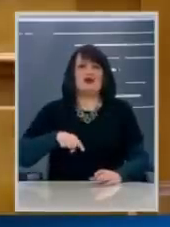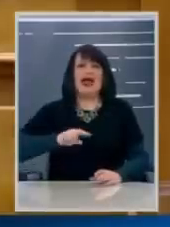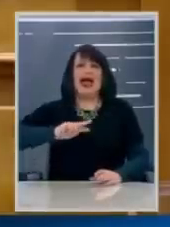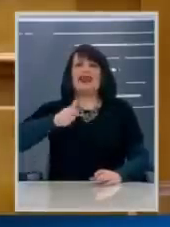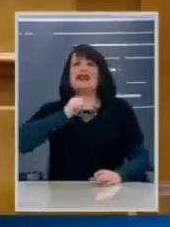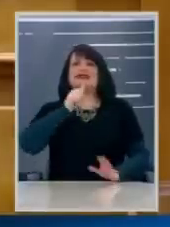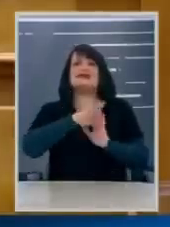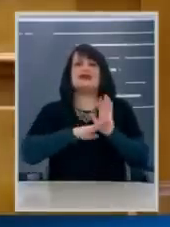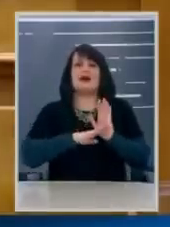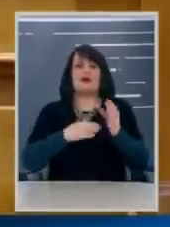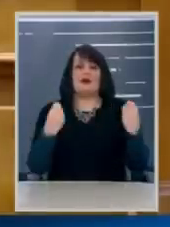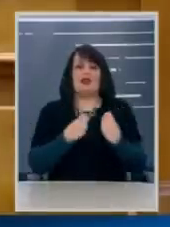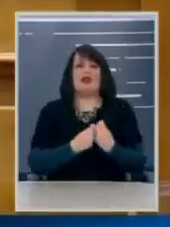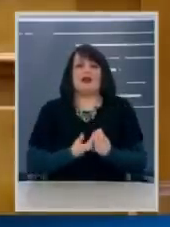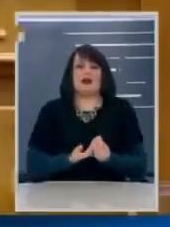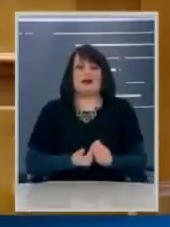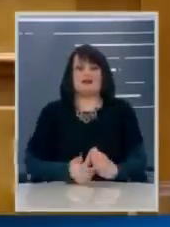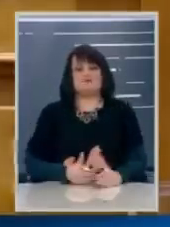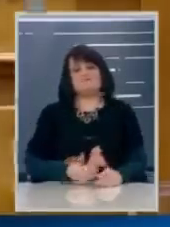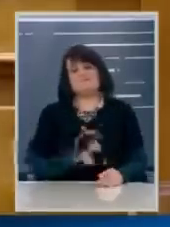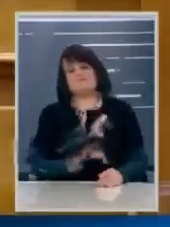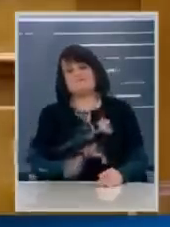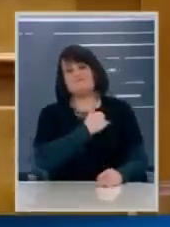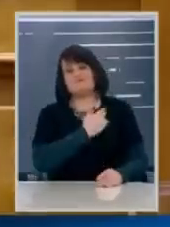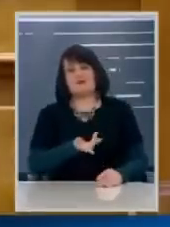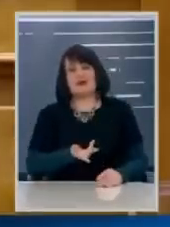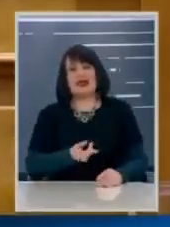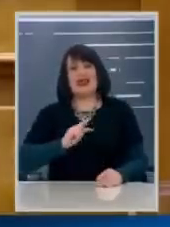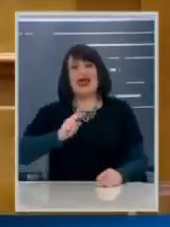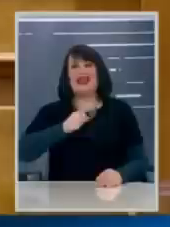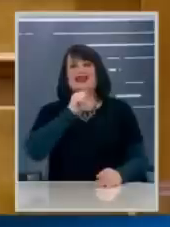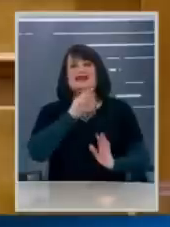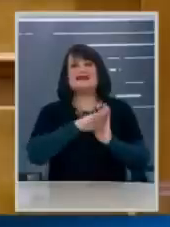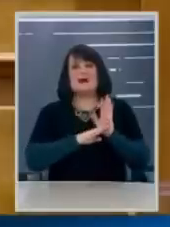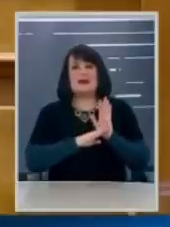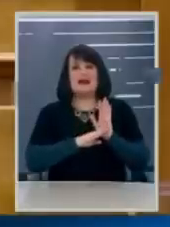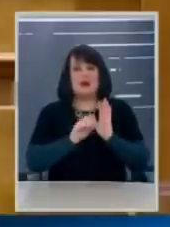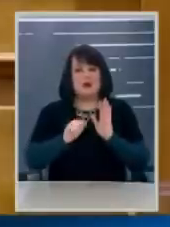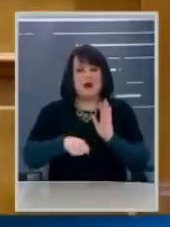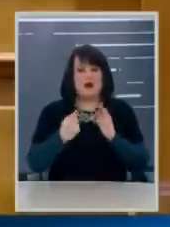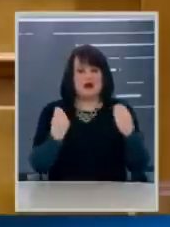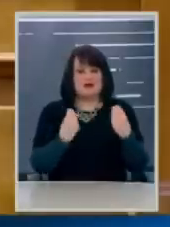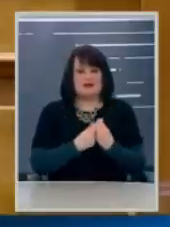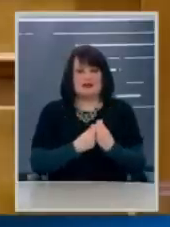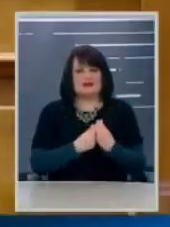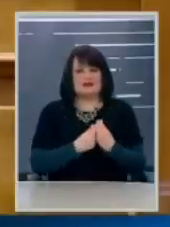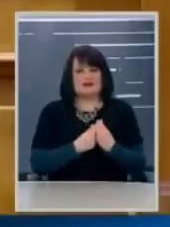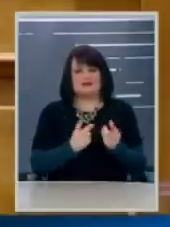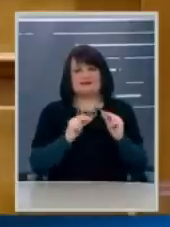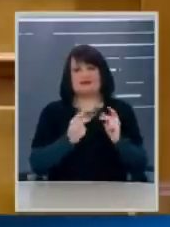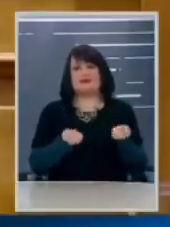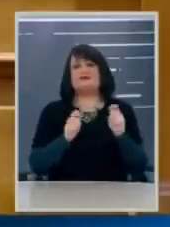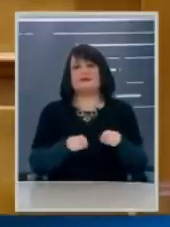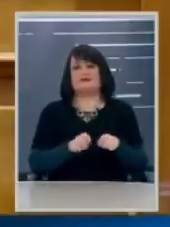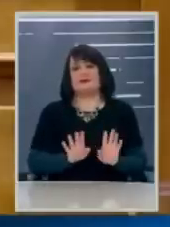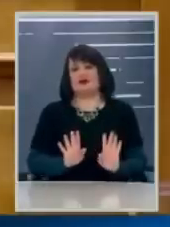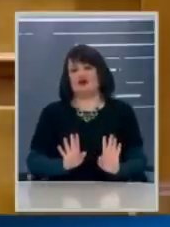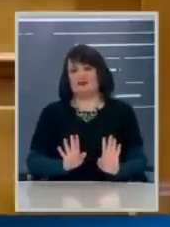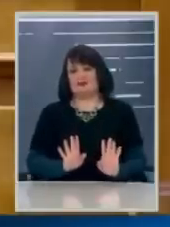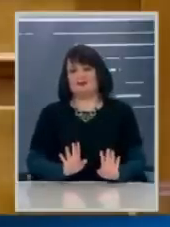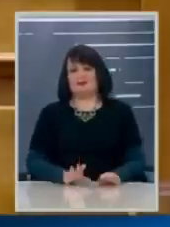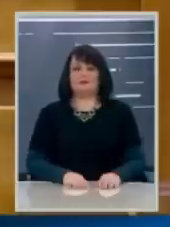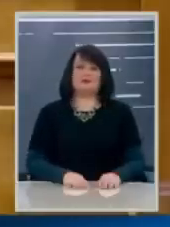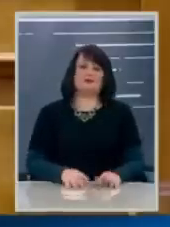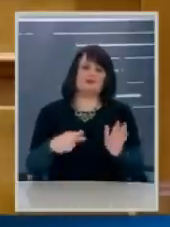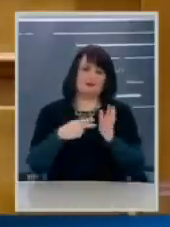αντισυνταγματικό. Θα μου πείτε περί αντισυνταγματικότητας ή συνταγματικότητας να μην ομιλήσουμε, διότι μετά